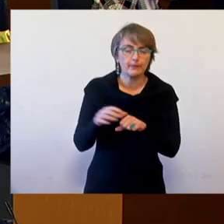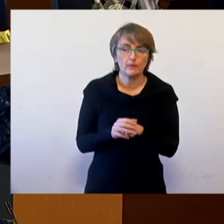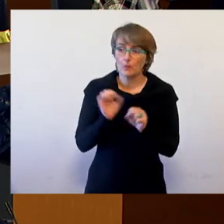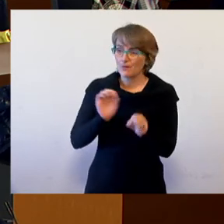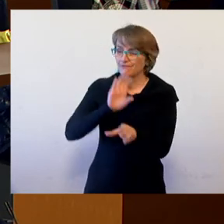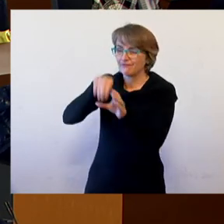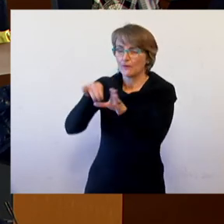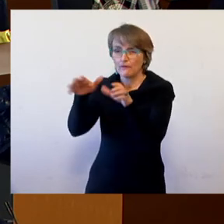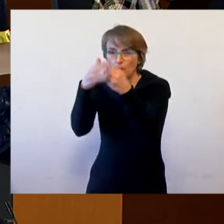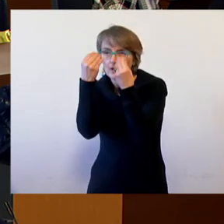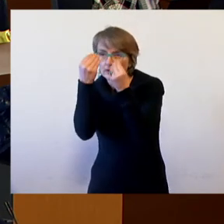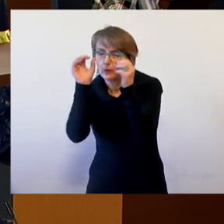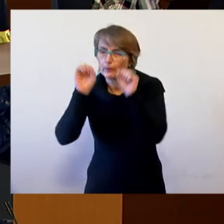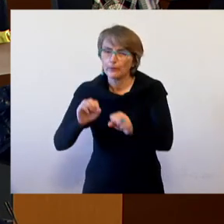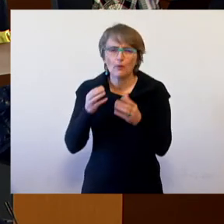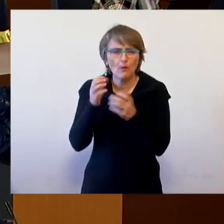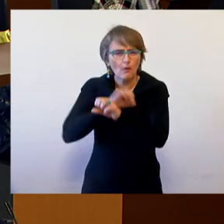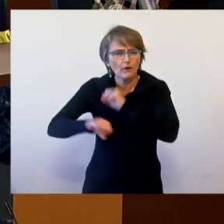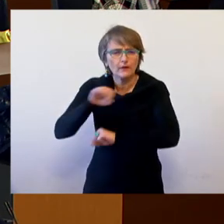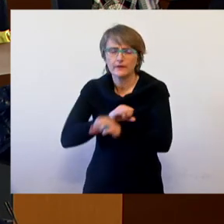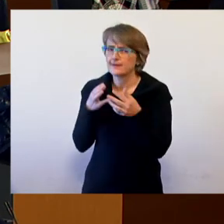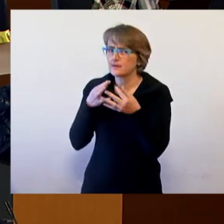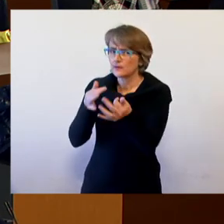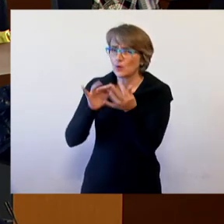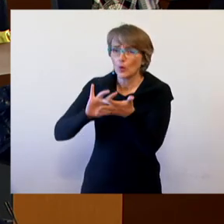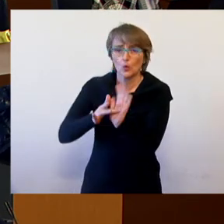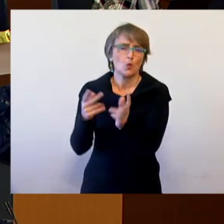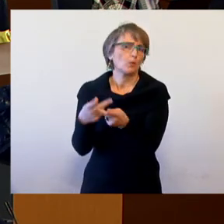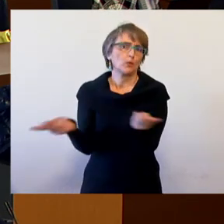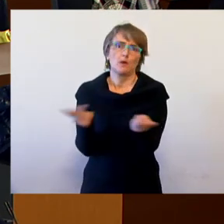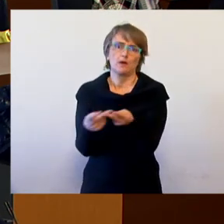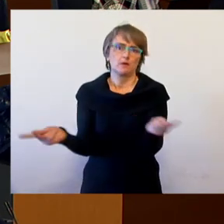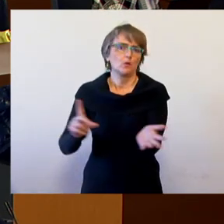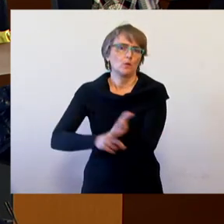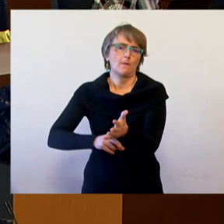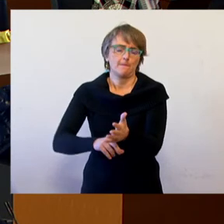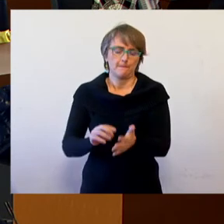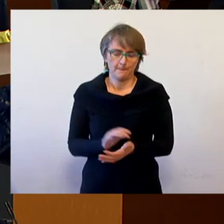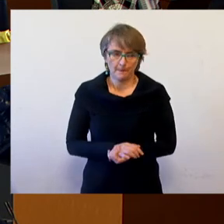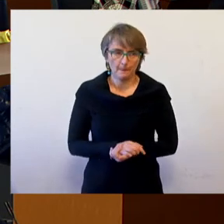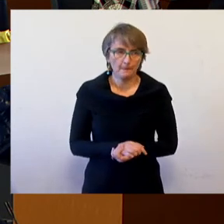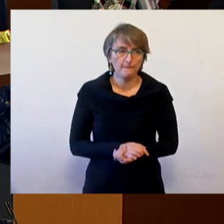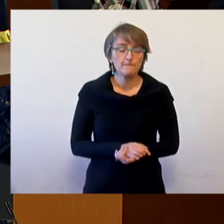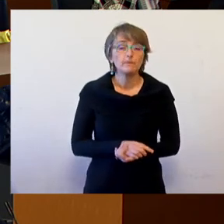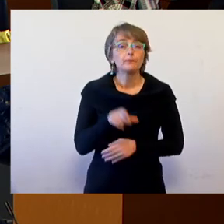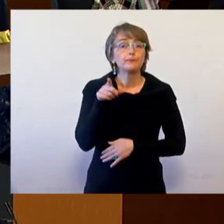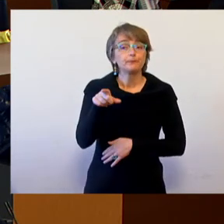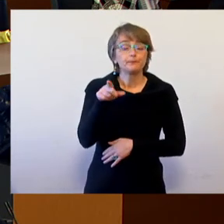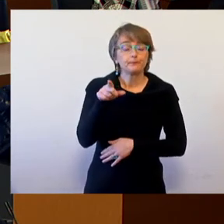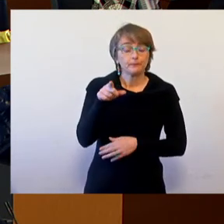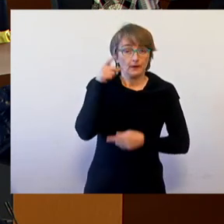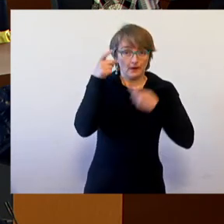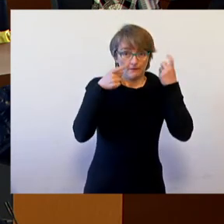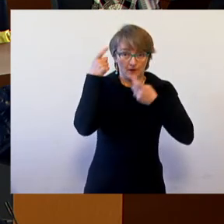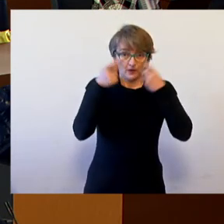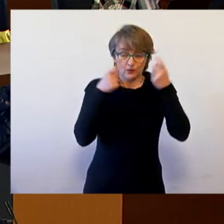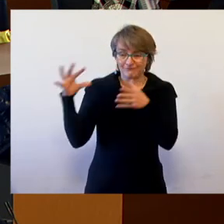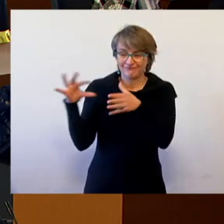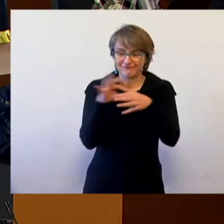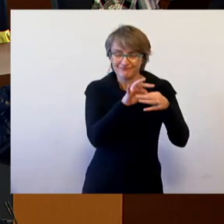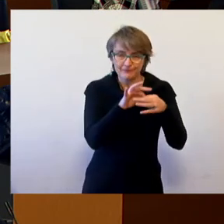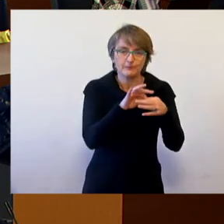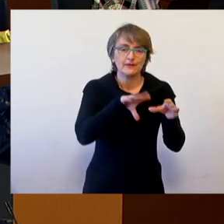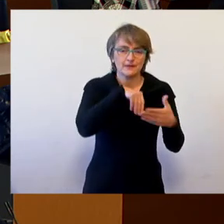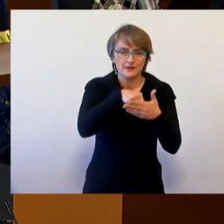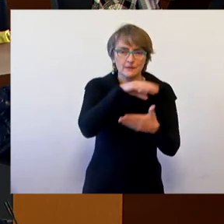former et d'y organiser des sensibilisations pour tous les publics. Seront associés à cette réflexion le CCAS de Montpellier,